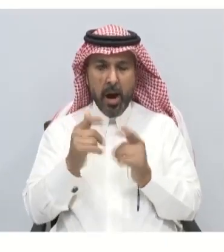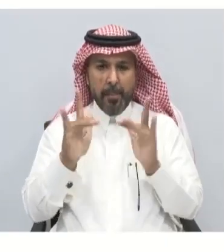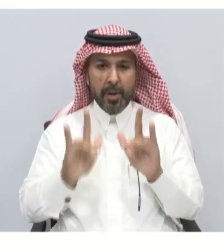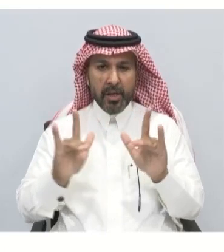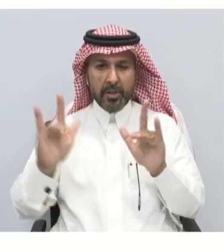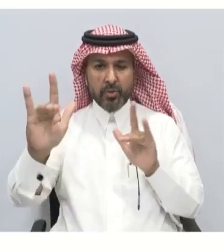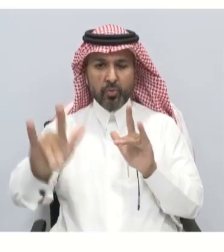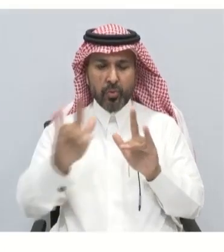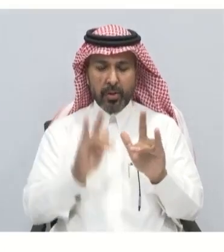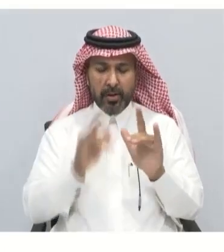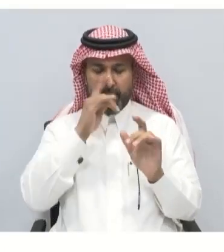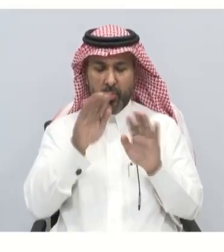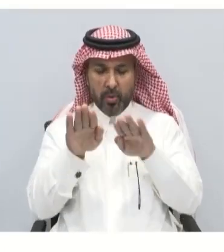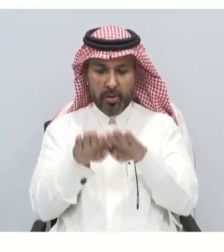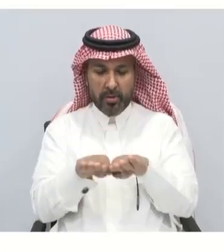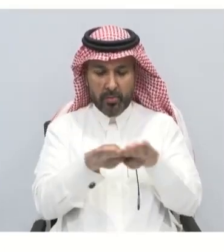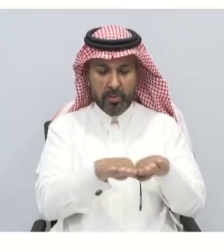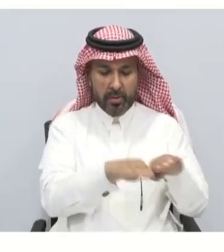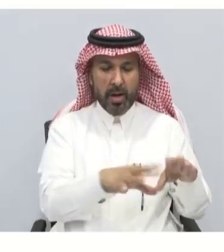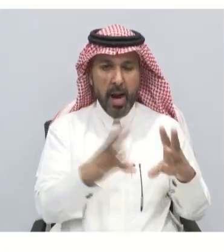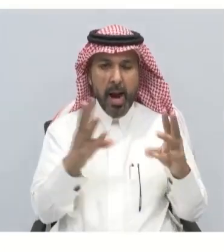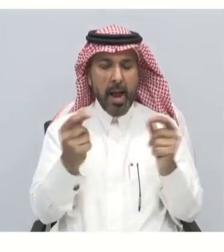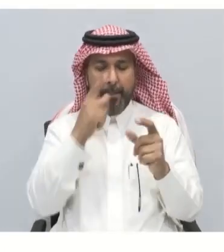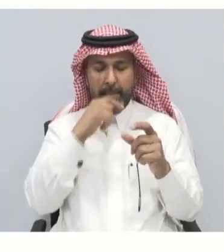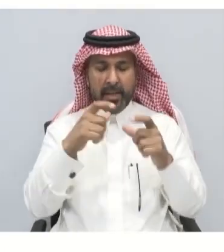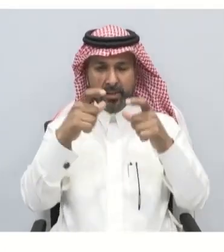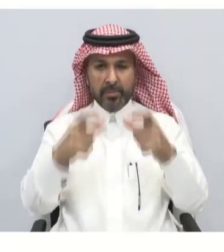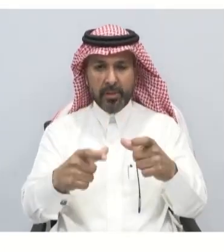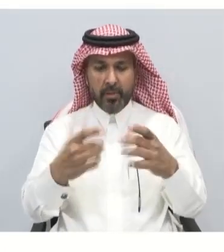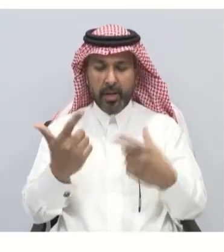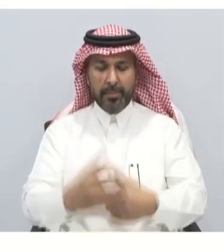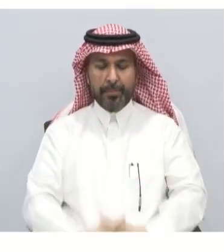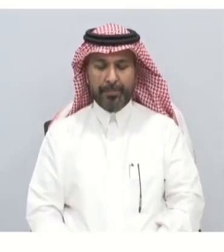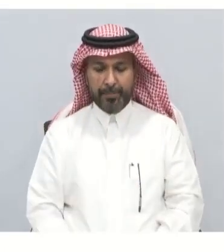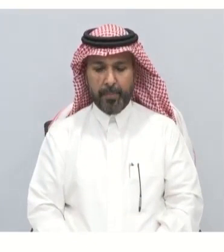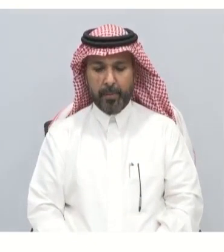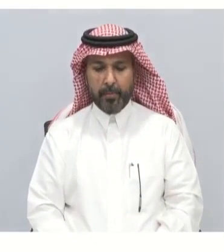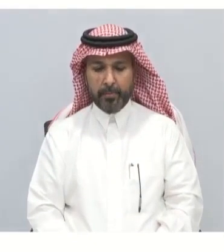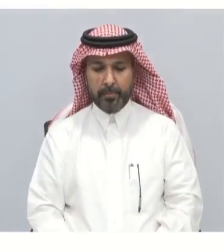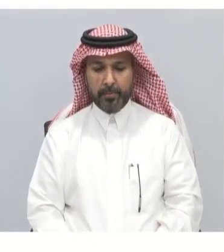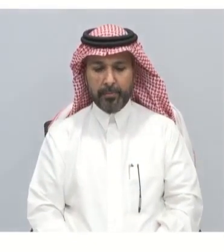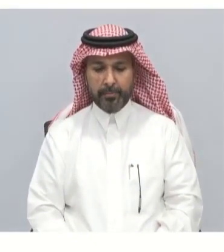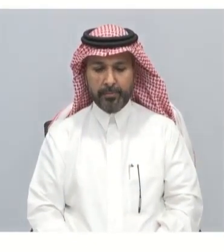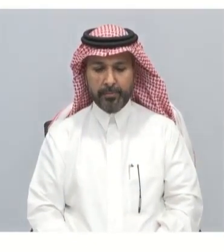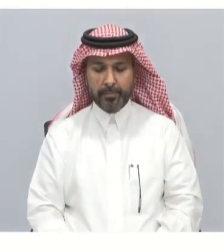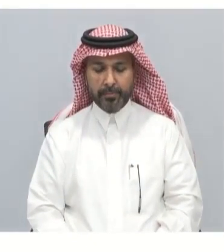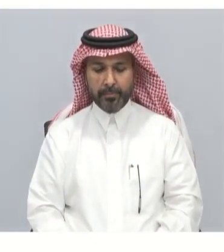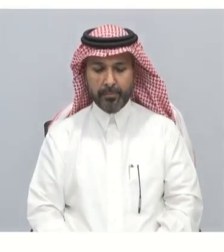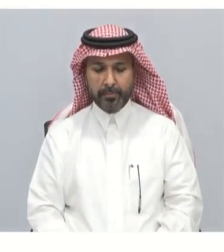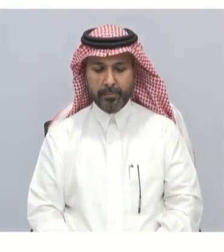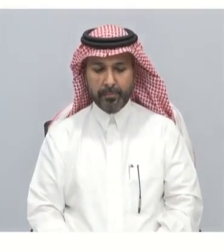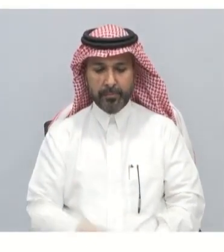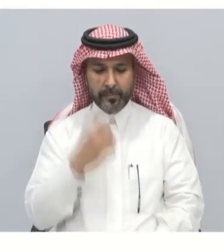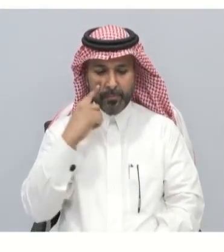الاشخاص 32 شخصا كم طاوله يحتاج اليها المطعم اول شيء طبعا هذه الطاولات شوفوا كيف